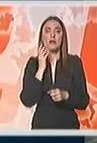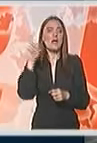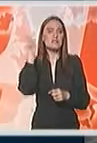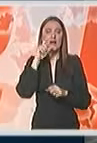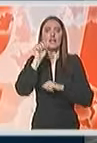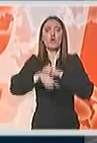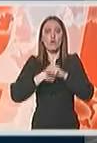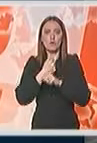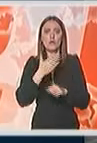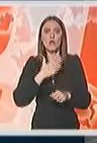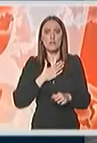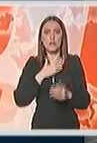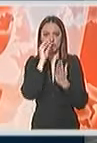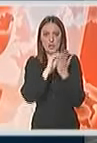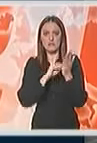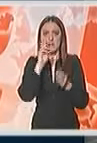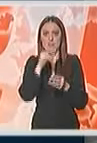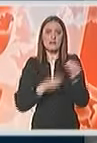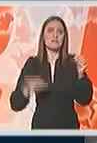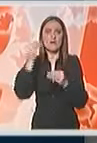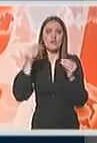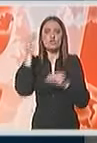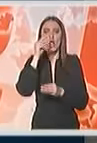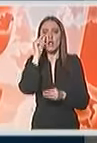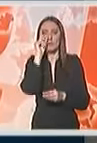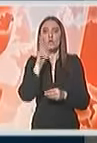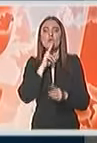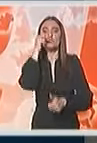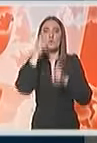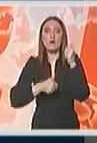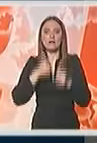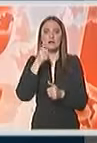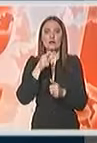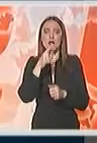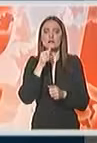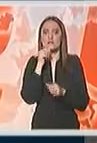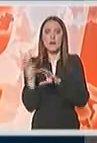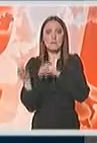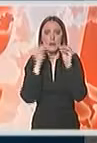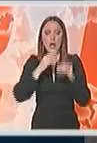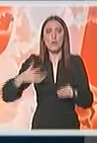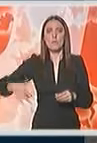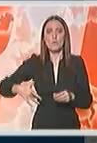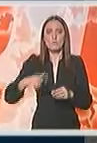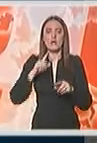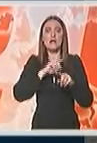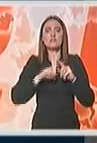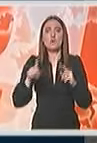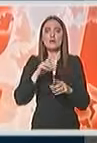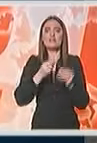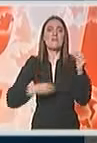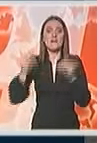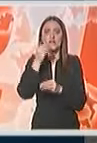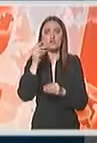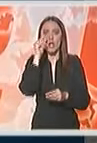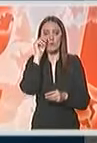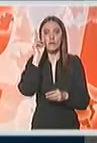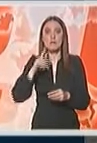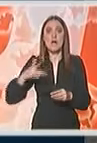Svake godine na našoj listi ima sve više ljudi koji su kandidati za transplantaciju bubrega zato što sve više ljudi